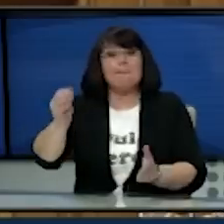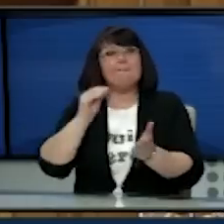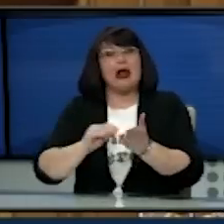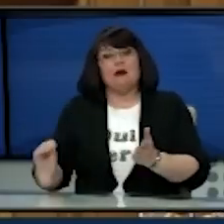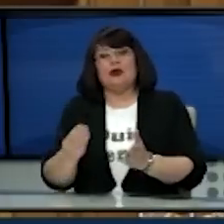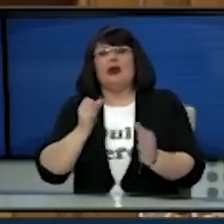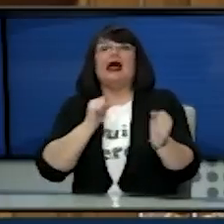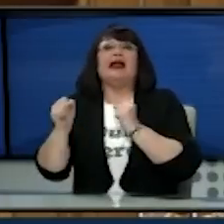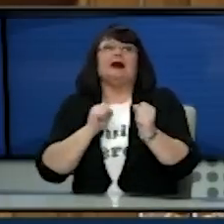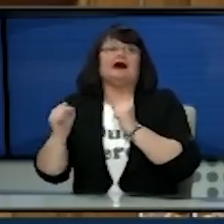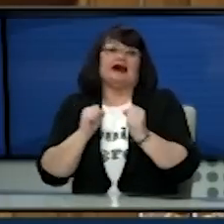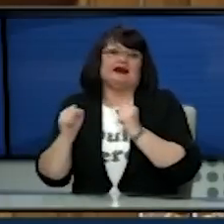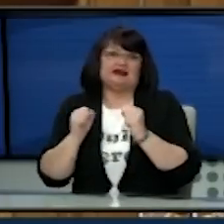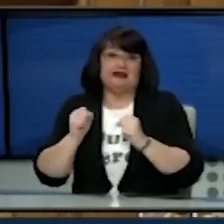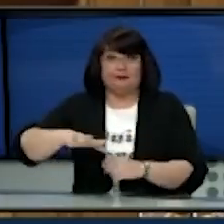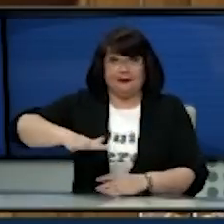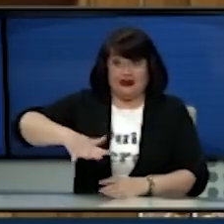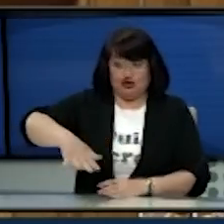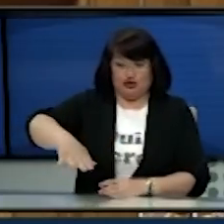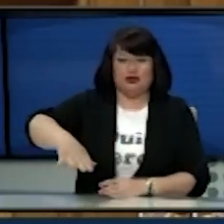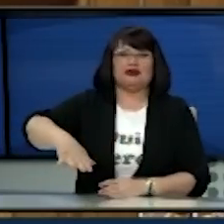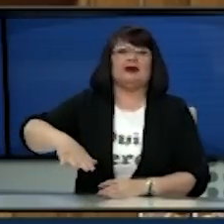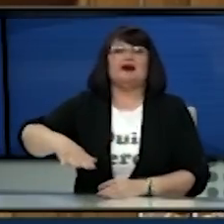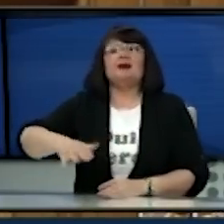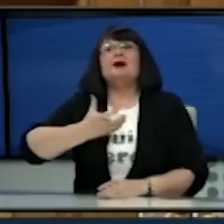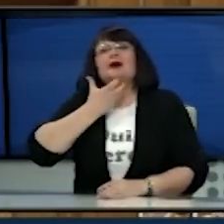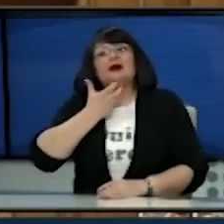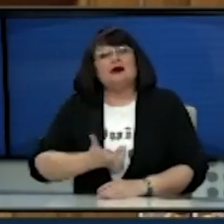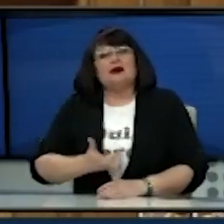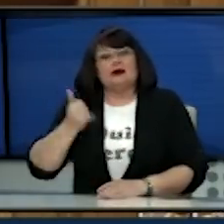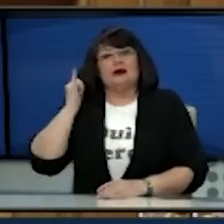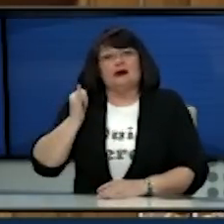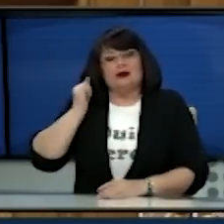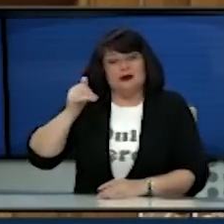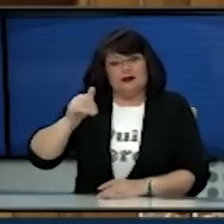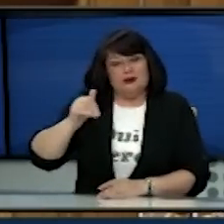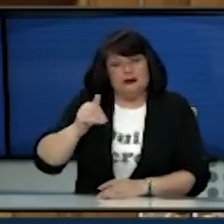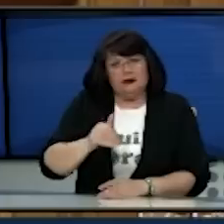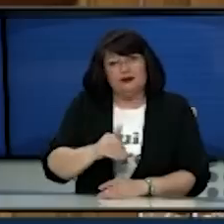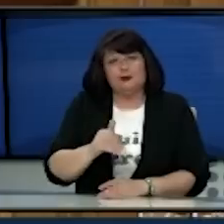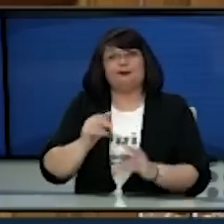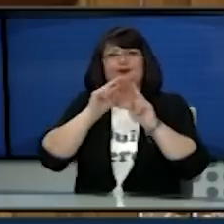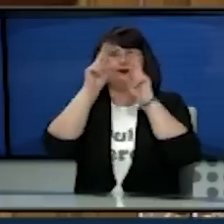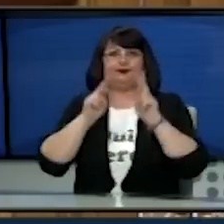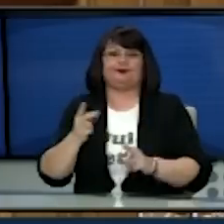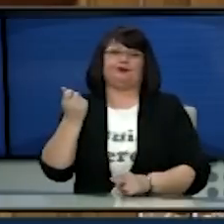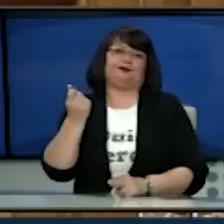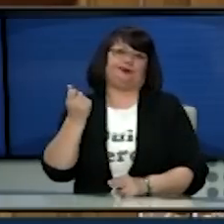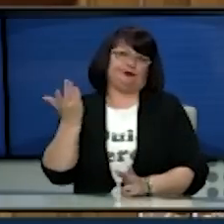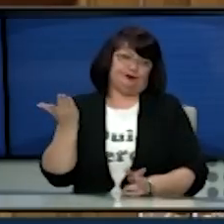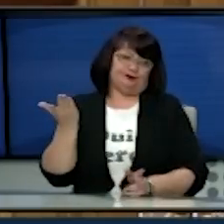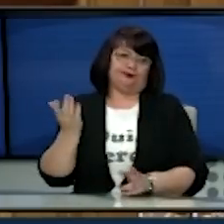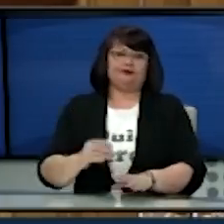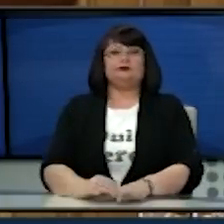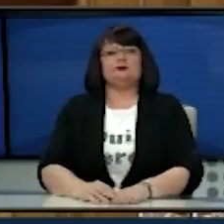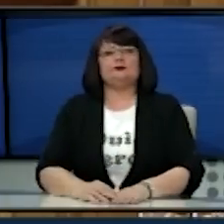κρίση, ενώ αυξάνεται η πιθανότητα σοβαρής επιβράδυνσης συνολικά της διεθνούς οικονομίας.